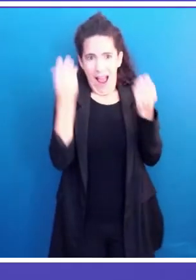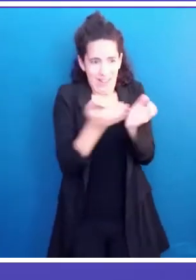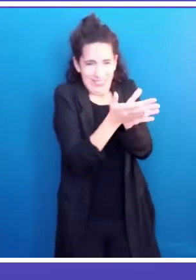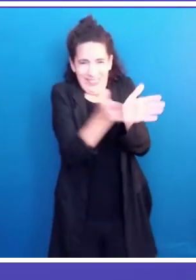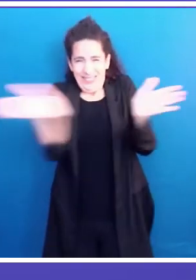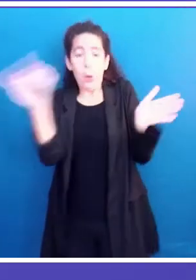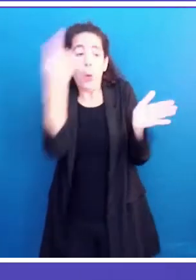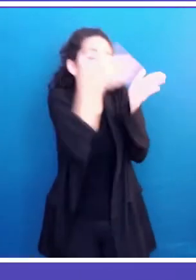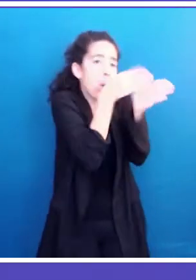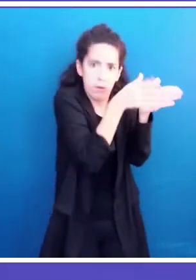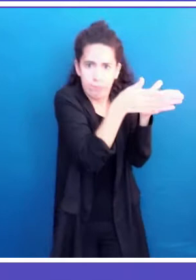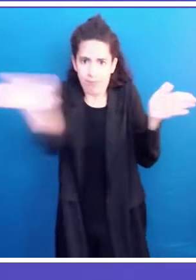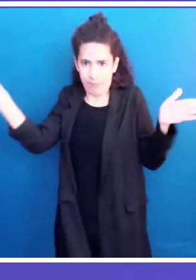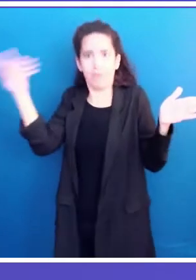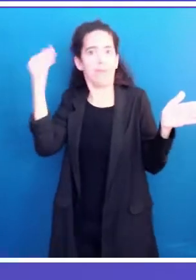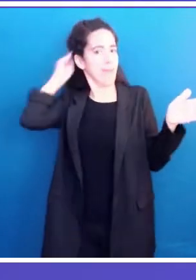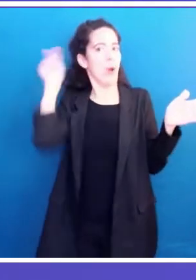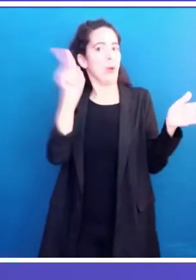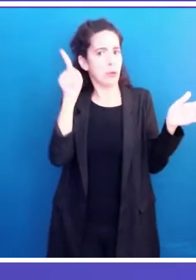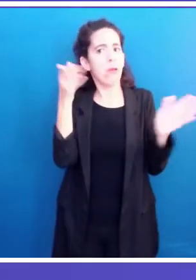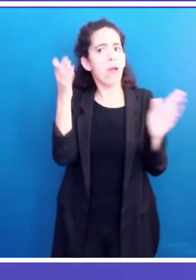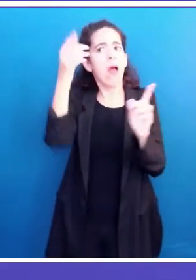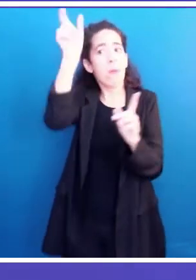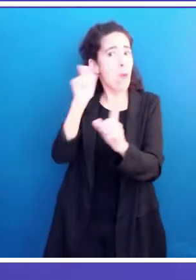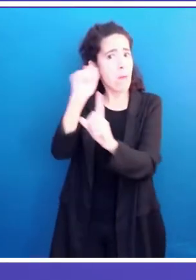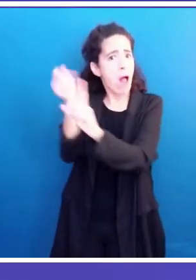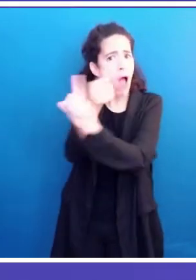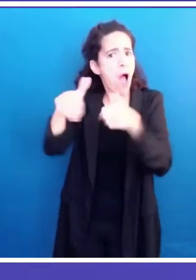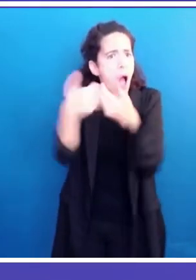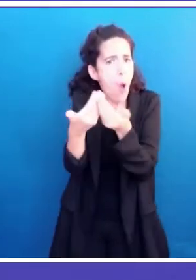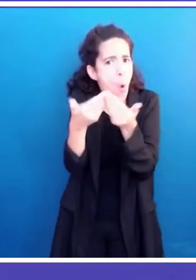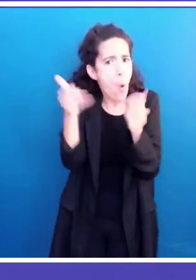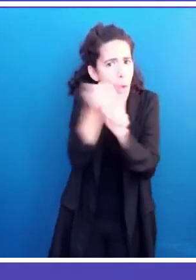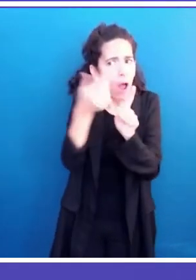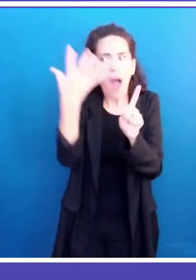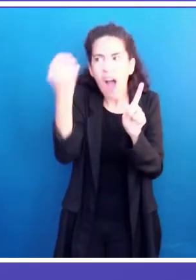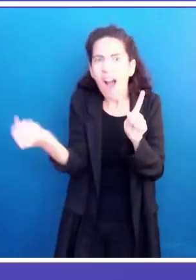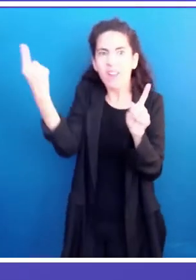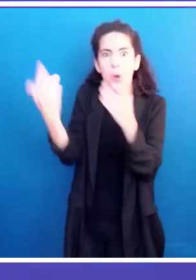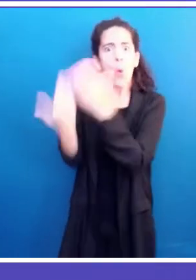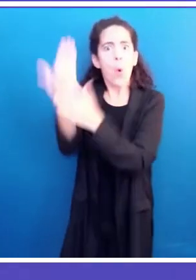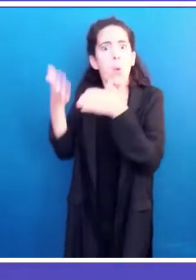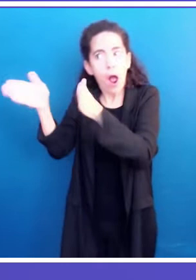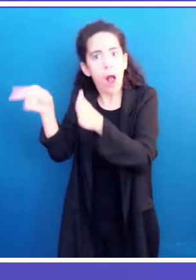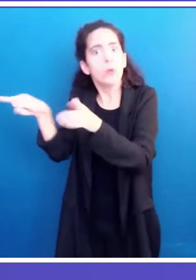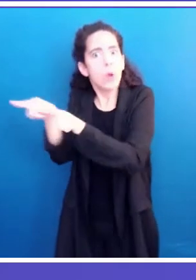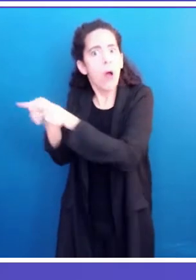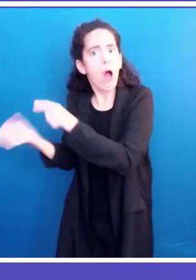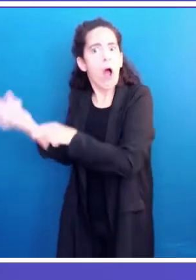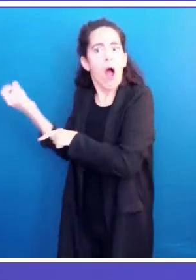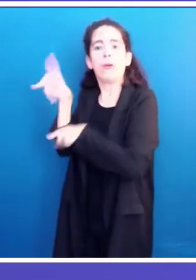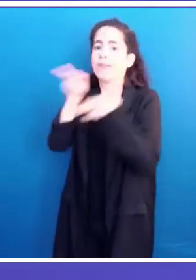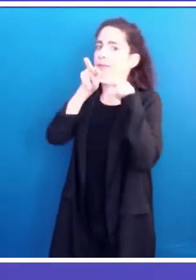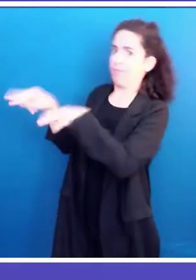لأن نتحدث كثيرا عن العنف في أوضاع وسياقات معينة في مجال السكن، ولكن هناك